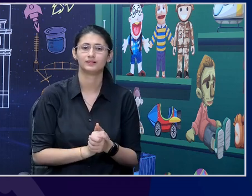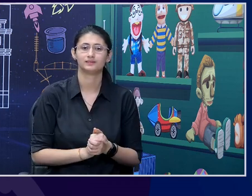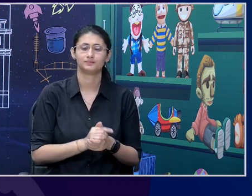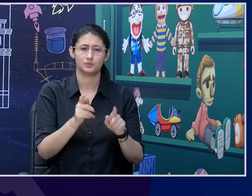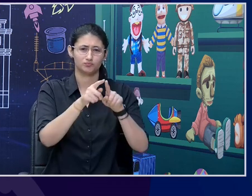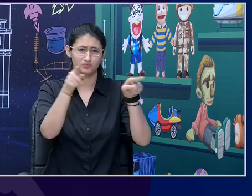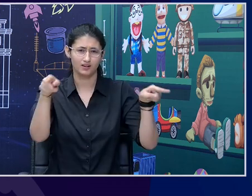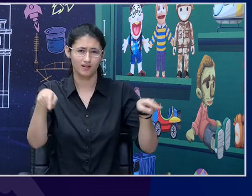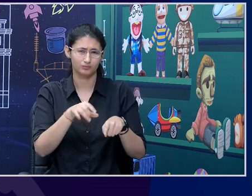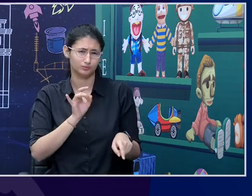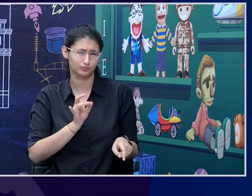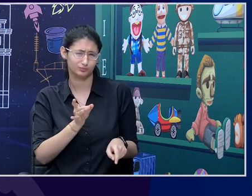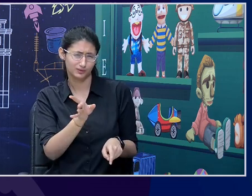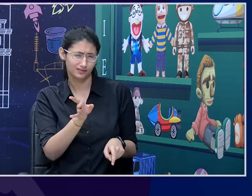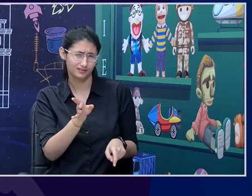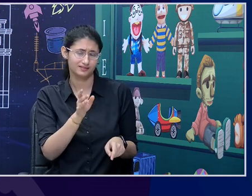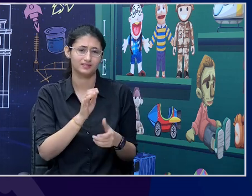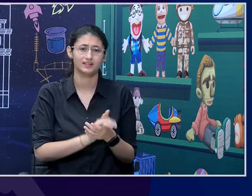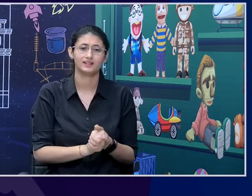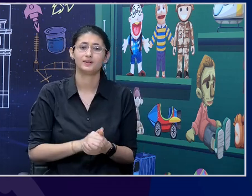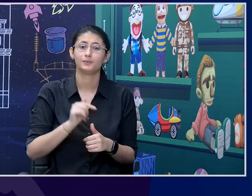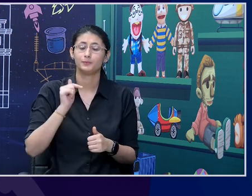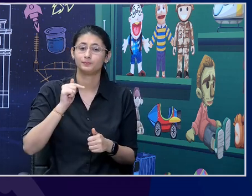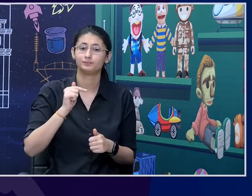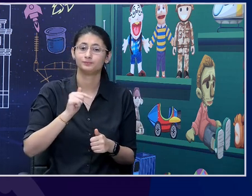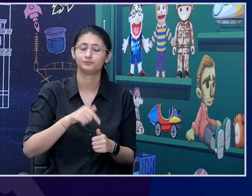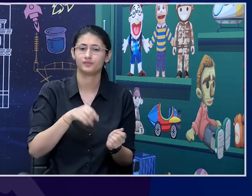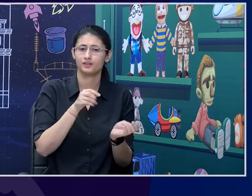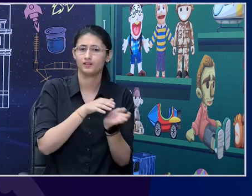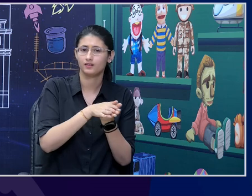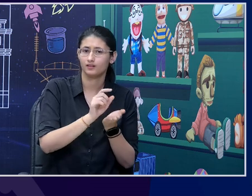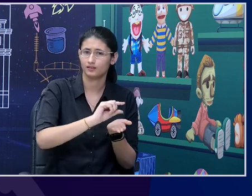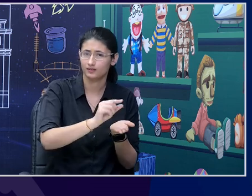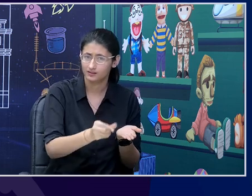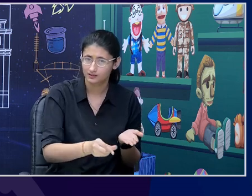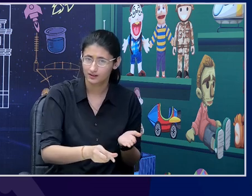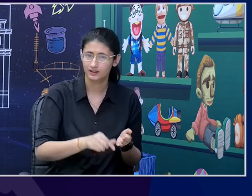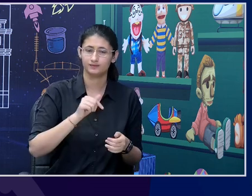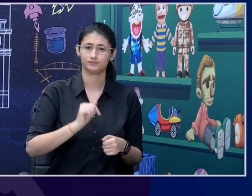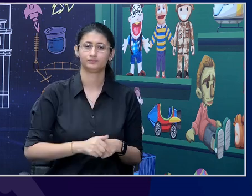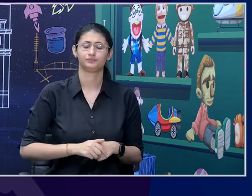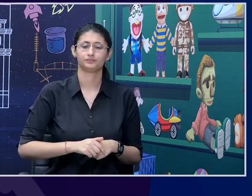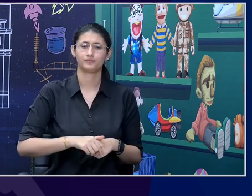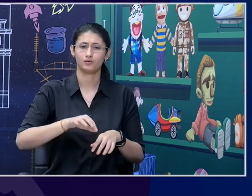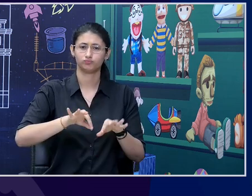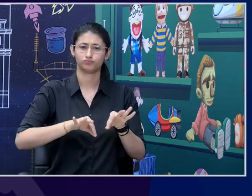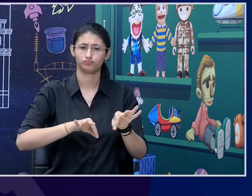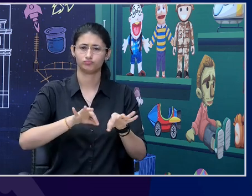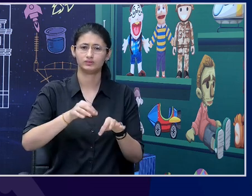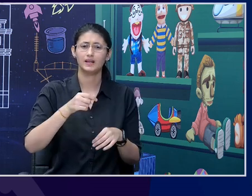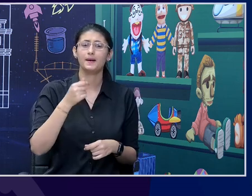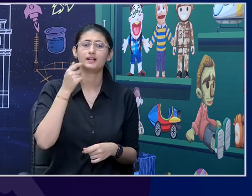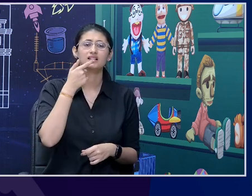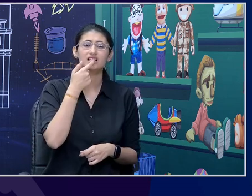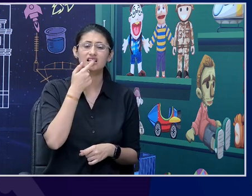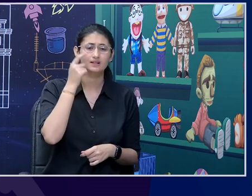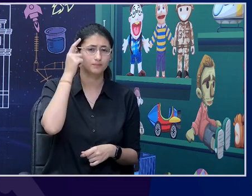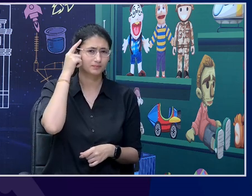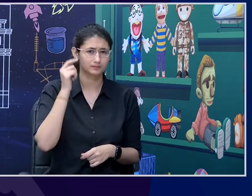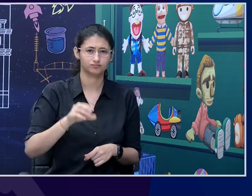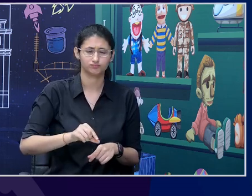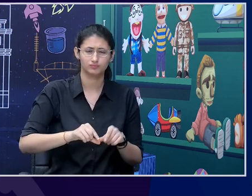इसके अलावा शतरंज का भी खेल हुआ करता था और अभी भी रहता है यह मुझे लगता है किस तरीके की खेल बच्चों में भी आज भी उतने ही लोकप्रिय है